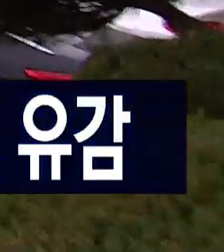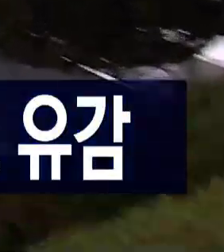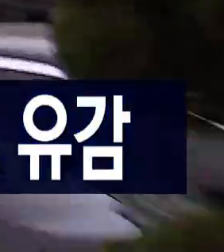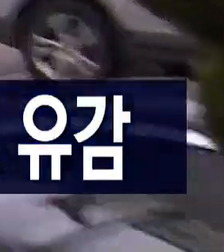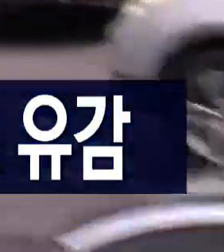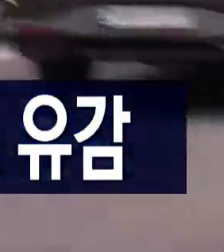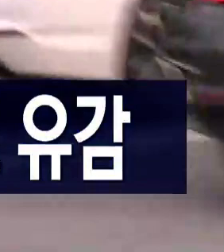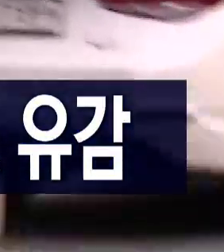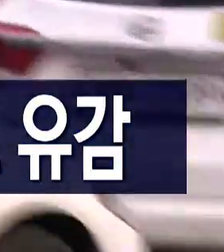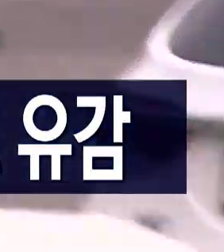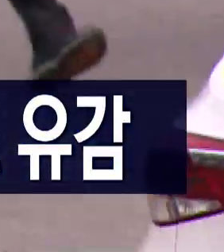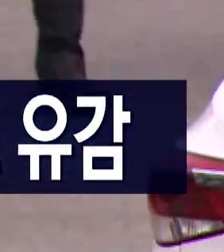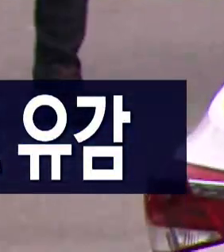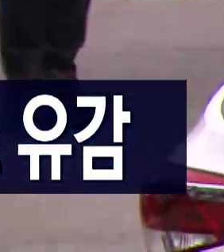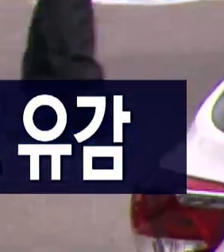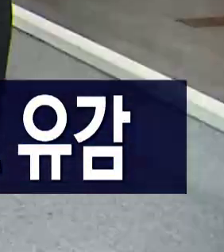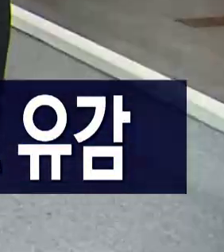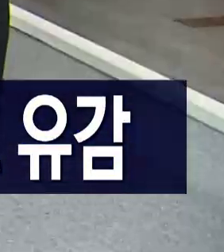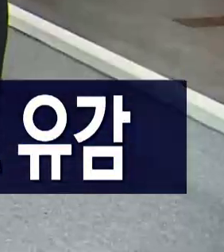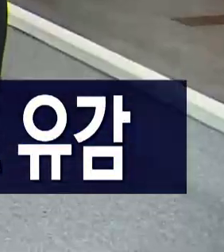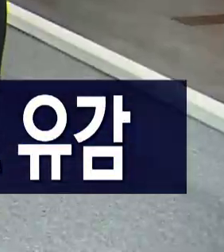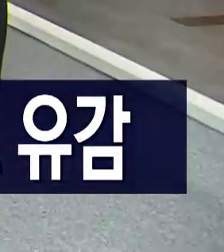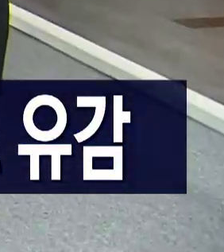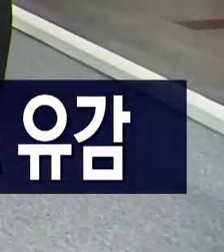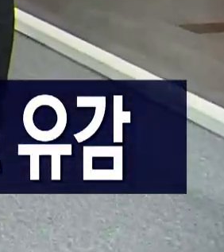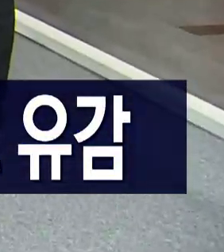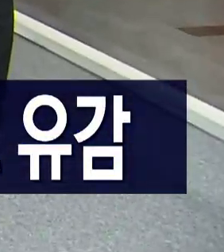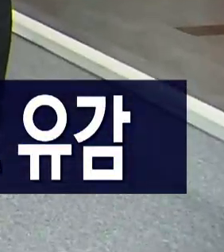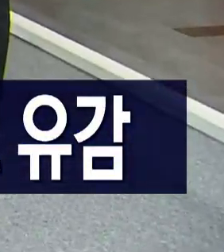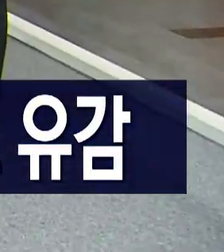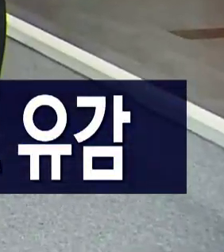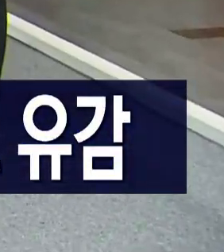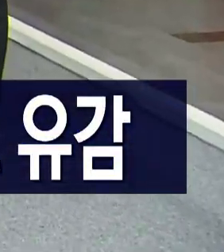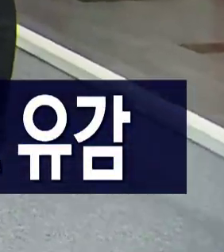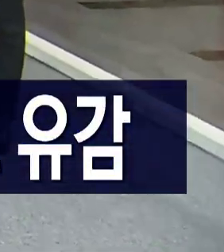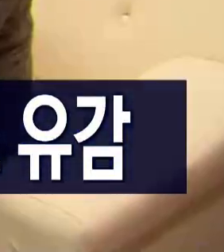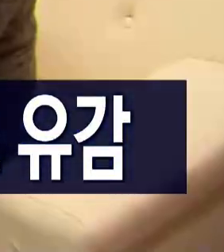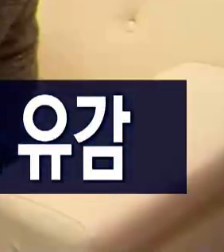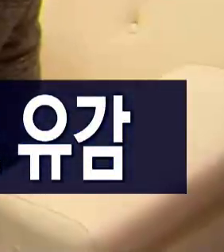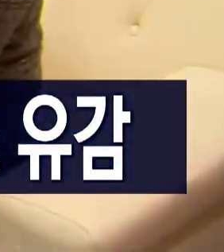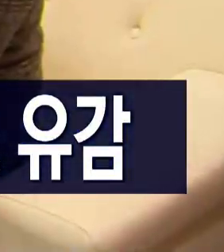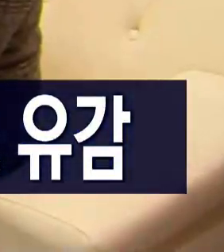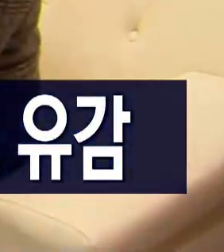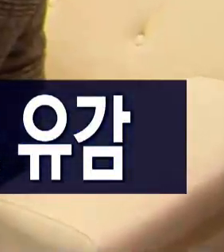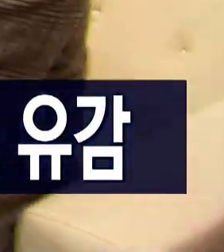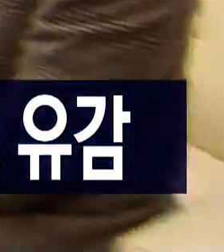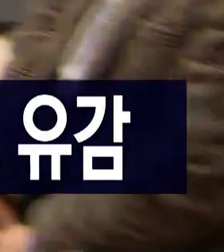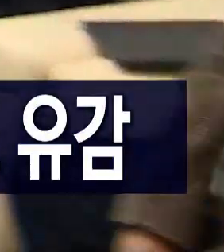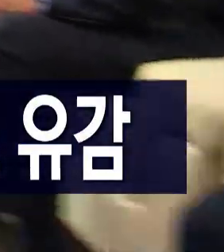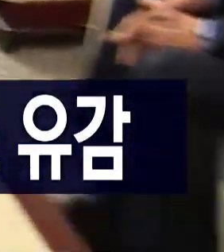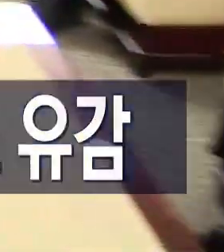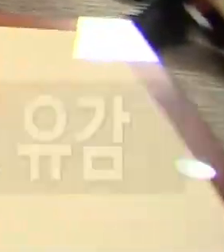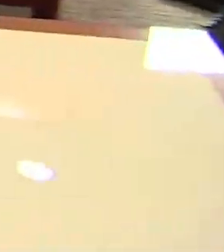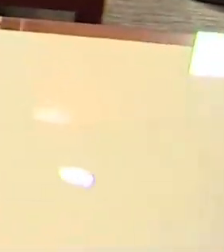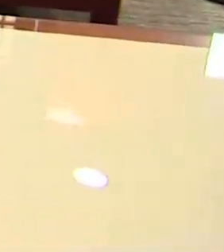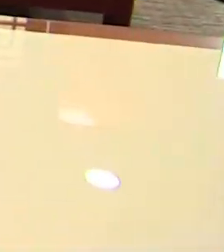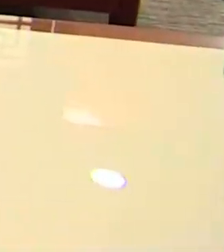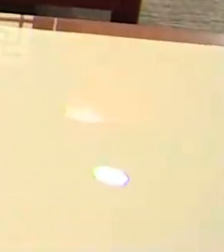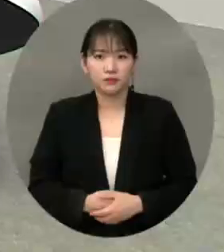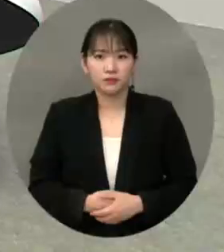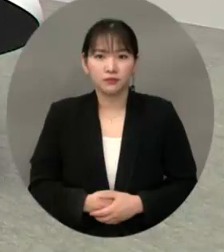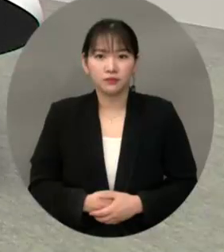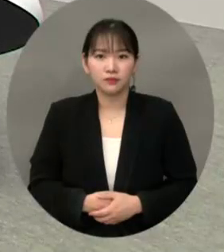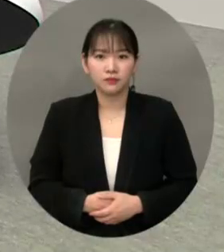전라남도의 공무를 통한 의대 설립 계획 논란, 총선 이후에도 계속될 전망입니다. 전남권 당선인들도 강한 유감을 드러내고 있습니다.